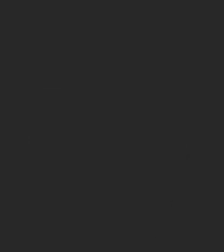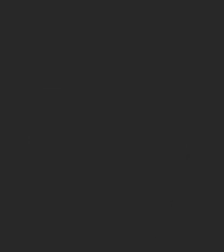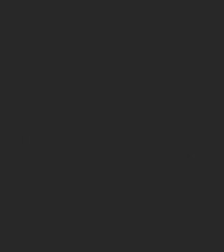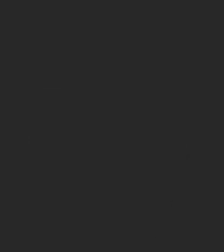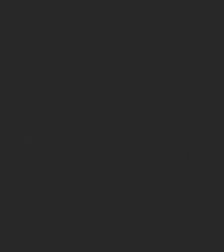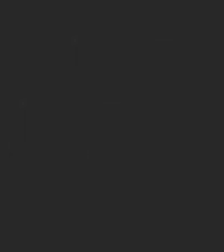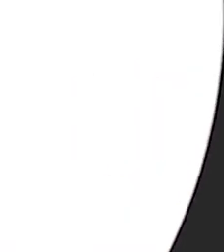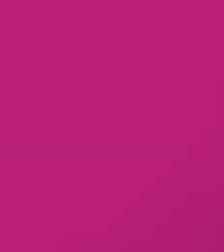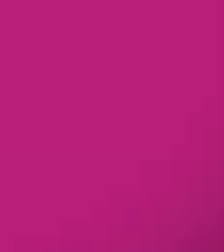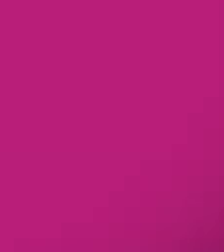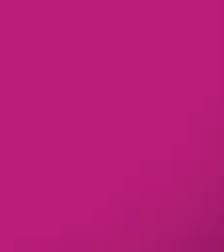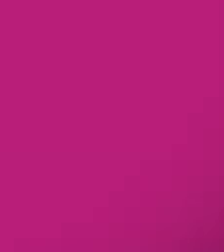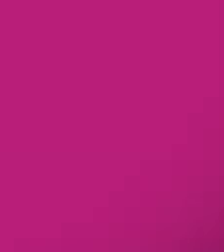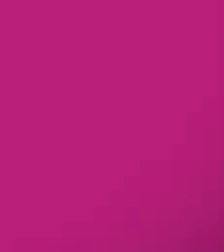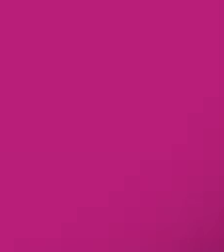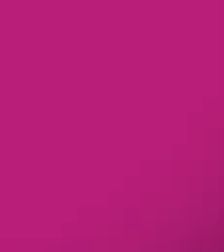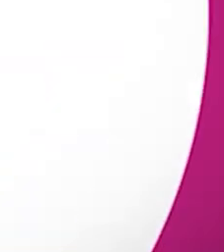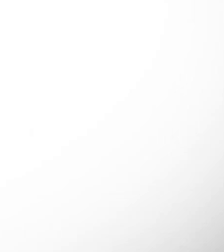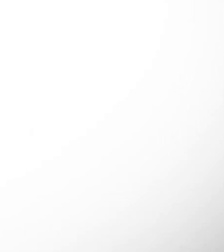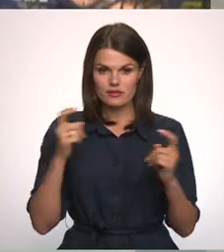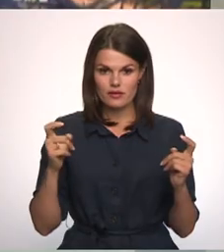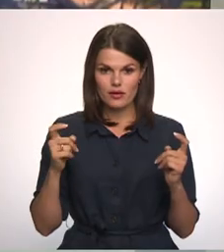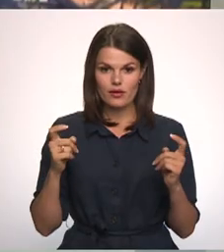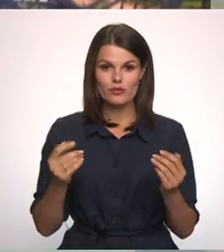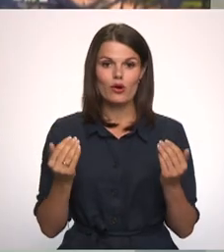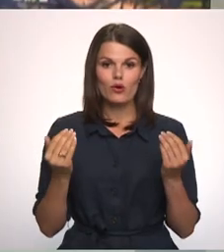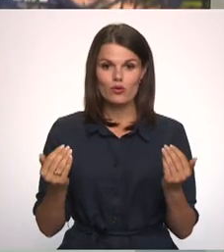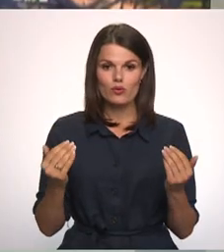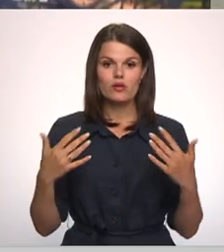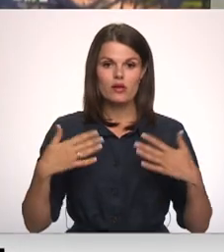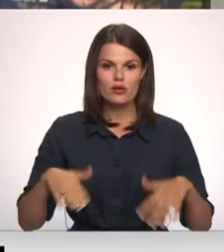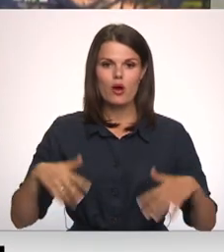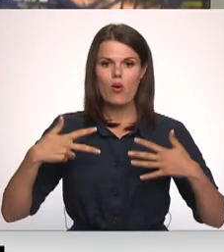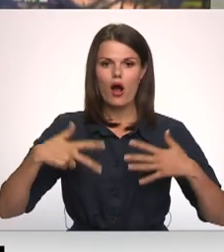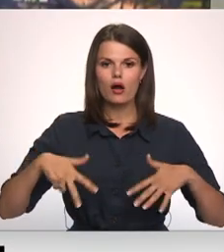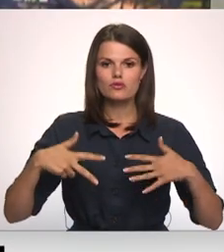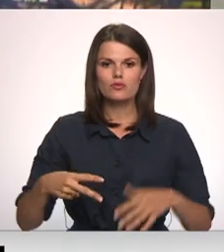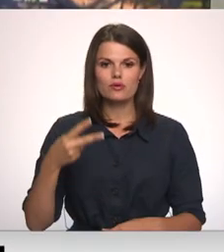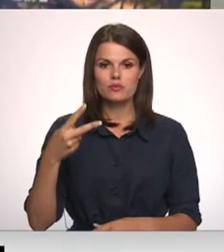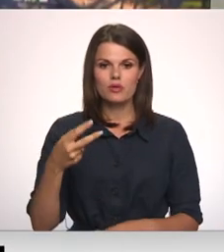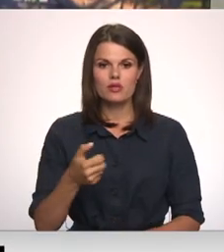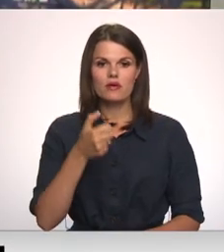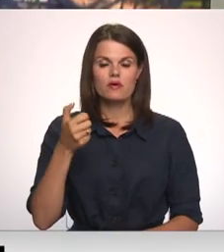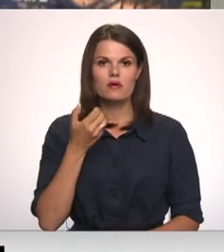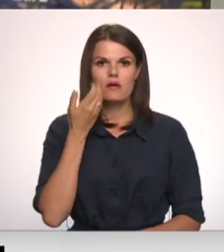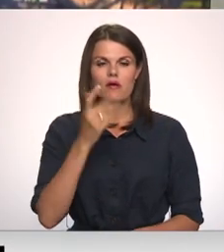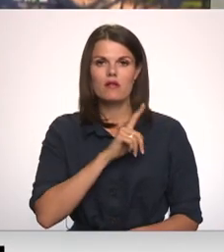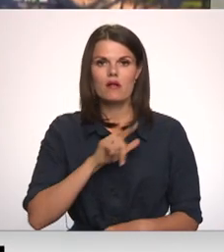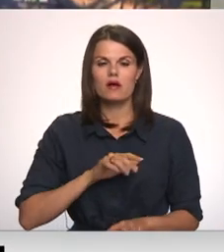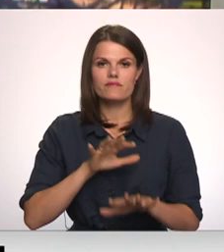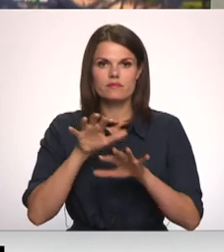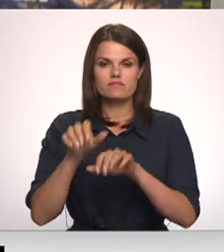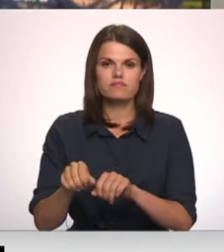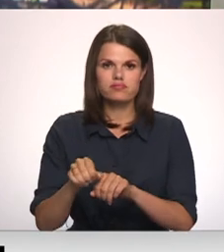Re, viss ēters ir te! Šodien aprit 82 gadi, kopš Latvija okupēja padomju